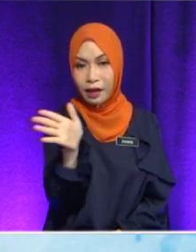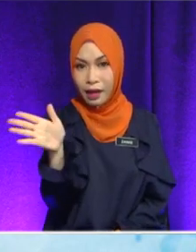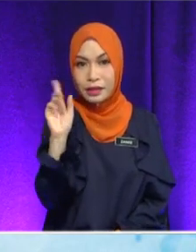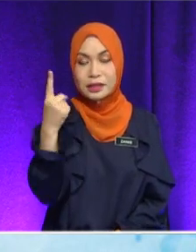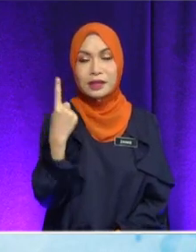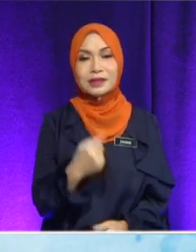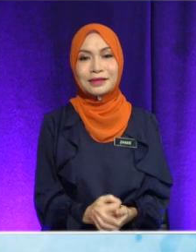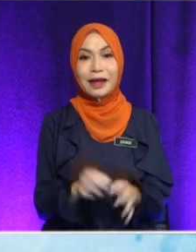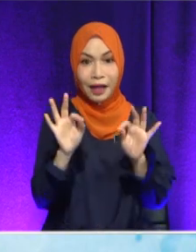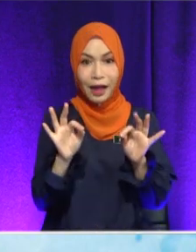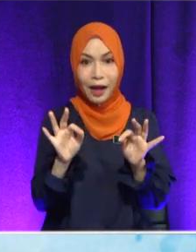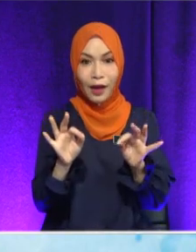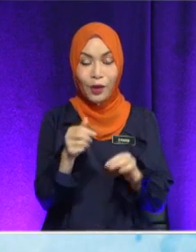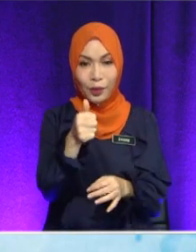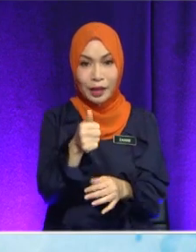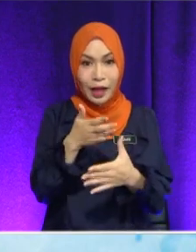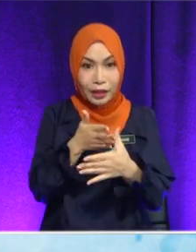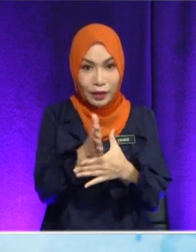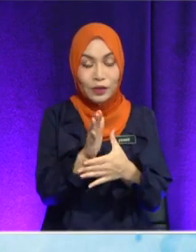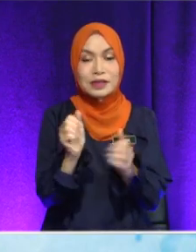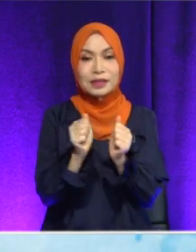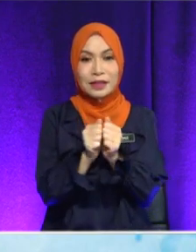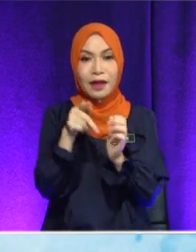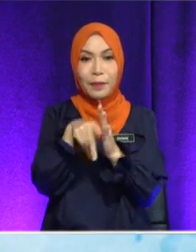bagus dengan berbagai berbagai